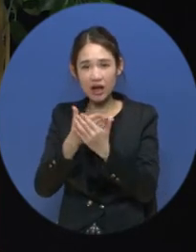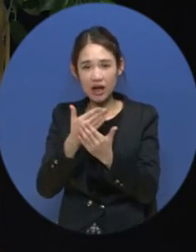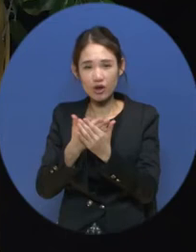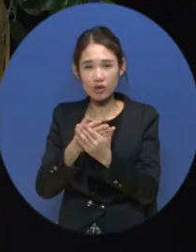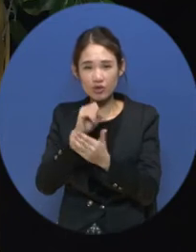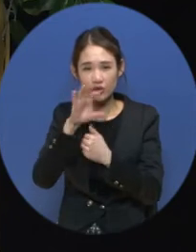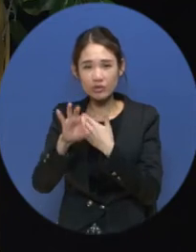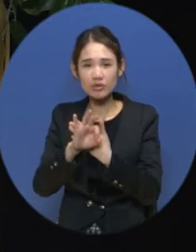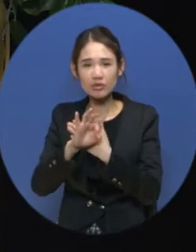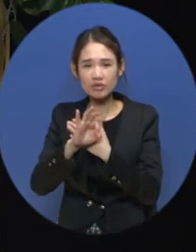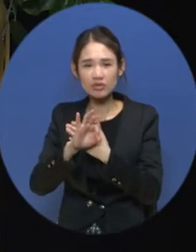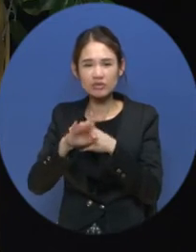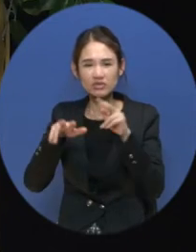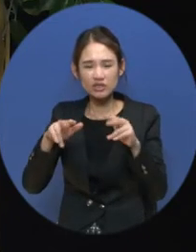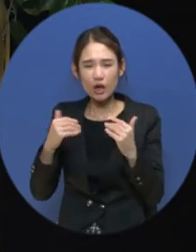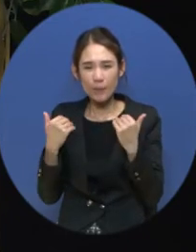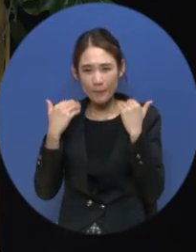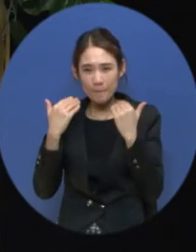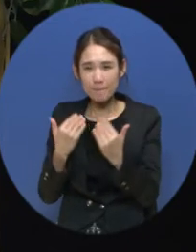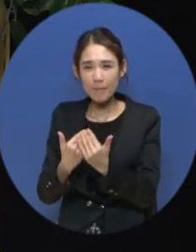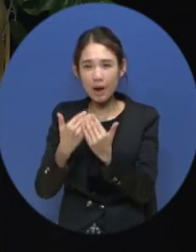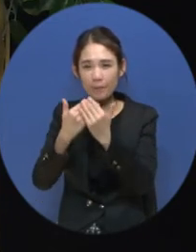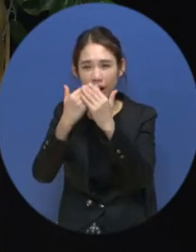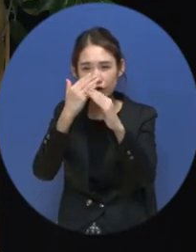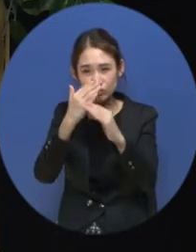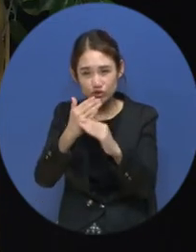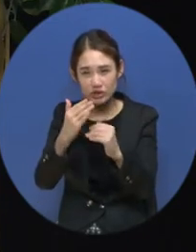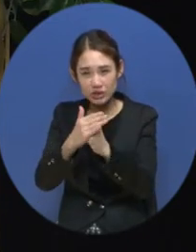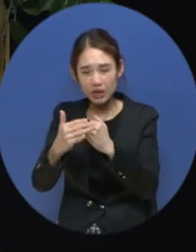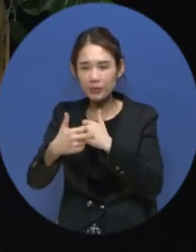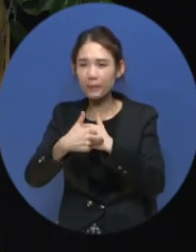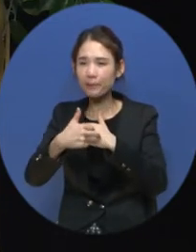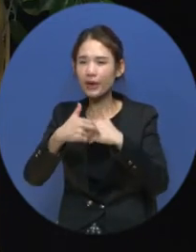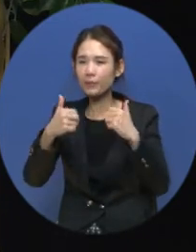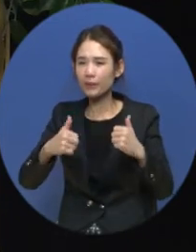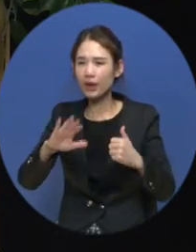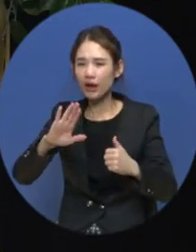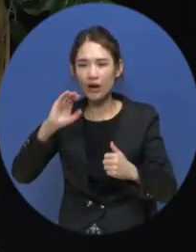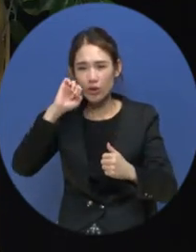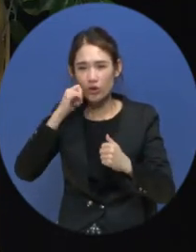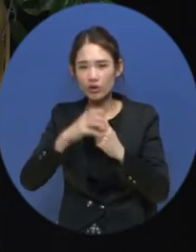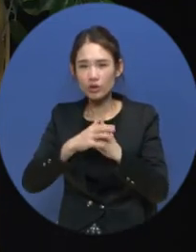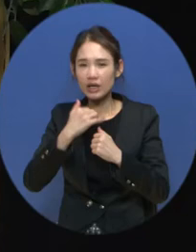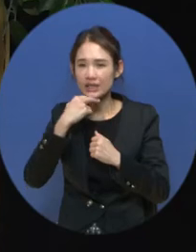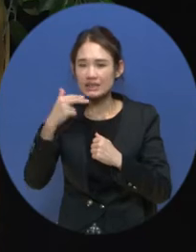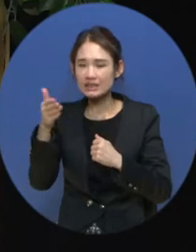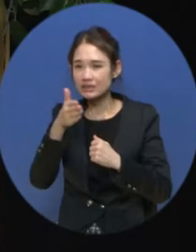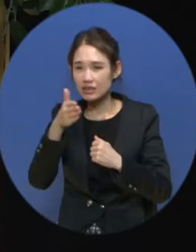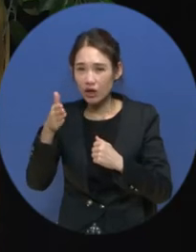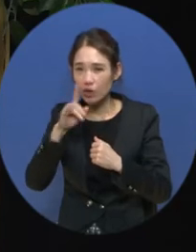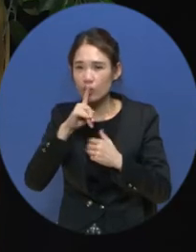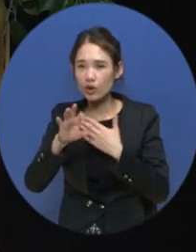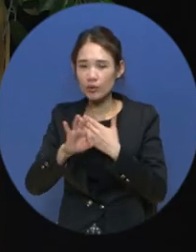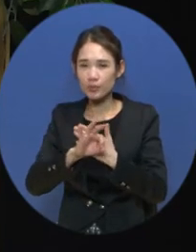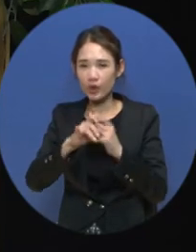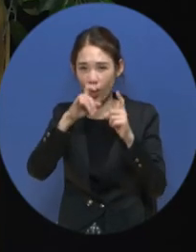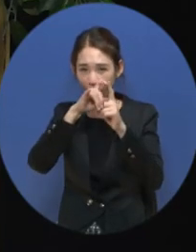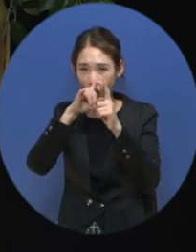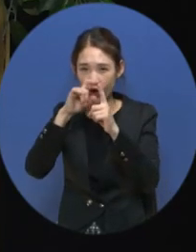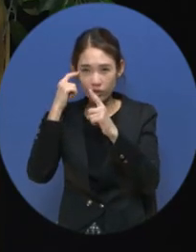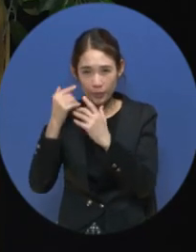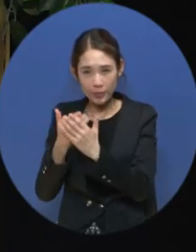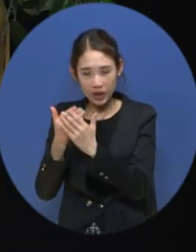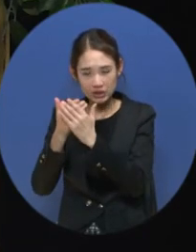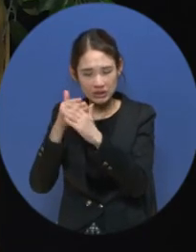그러면 아직은 발달 과정에 있기 때문에 진단이 어려워요. 네, 그러니까 한 2세 정도 가면 이제 언어가 발달이 늦다거나